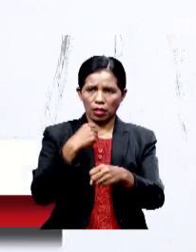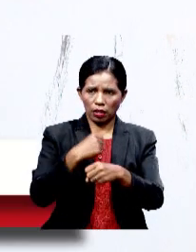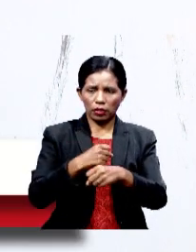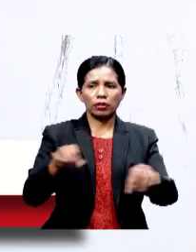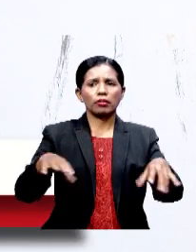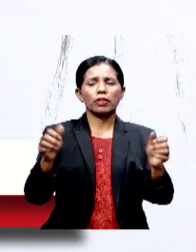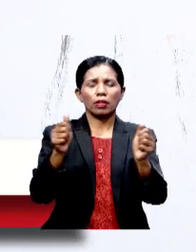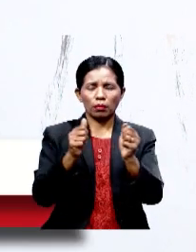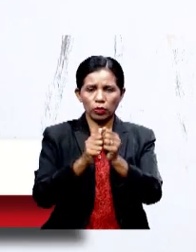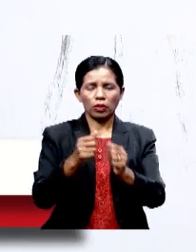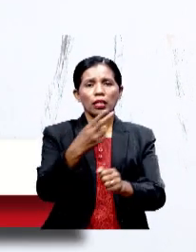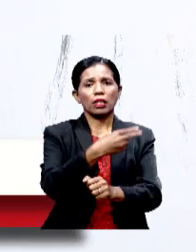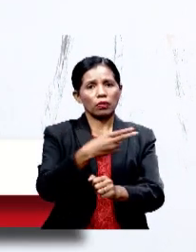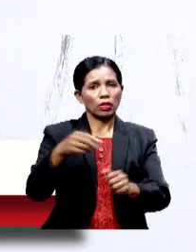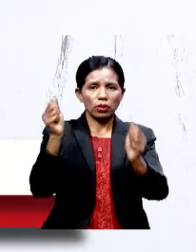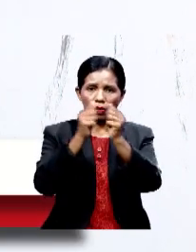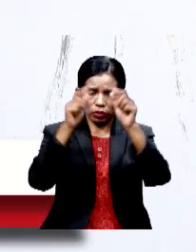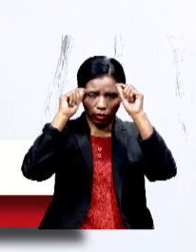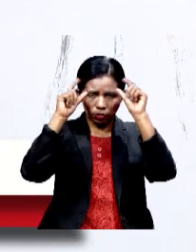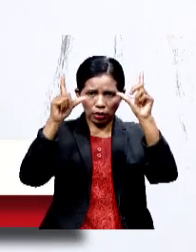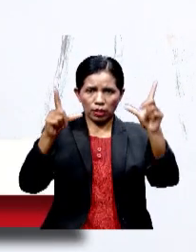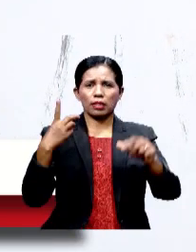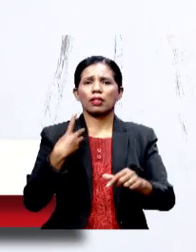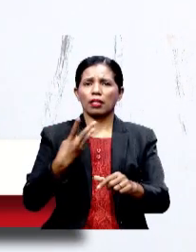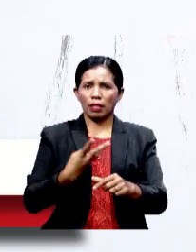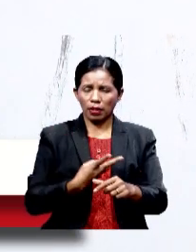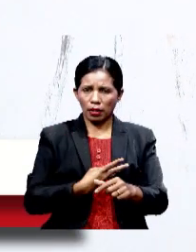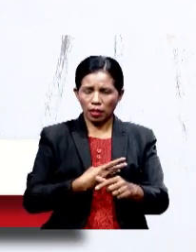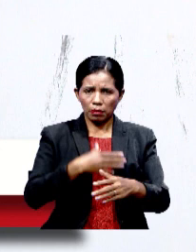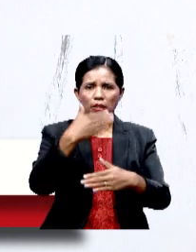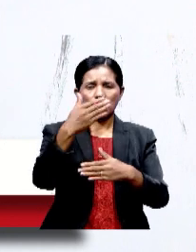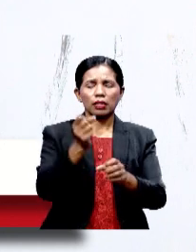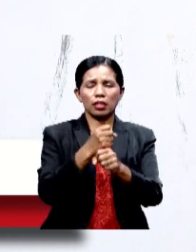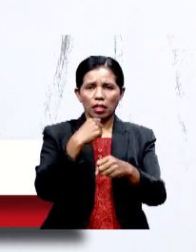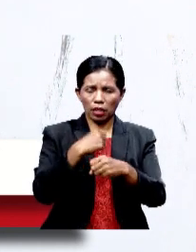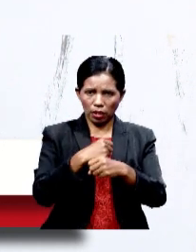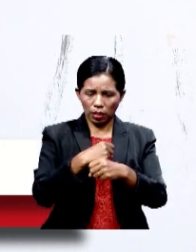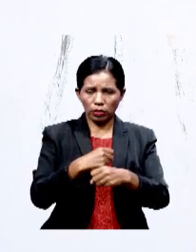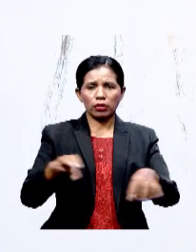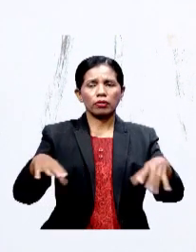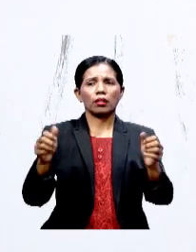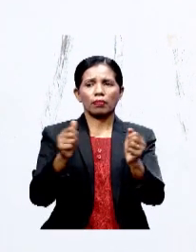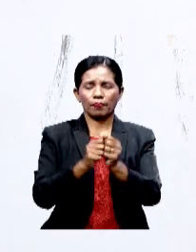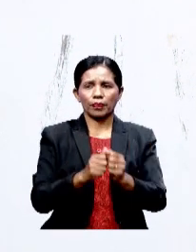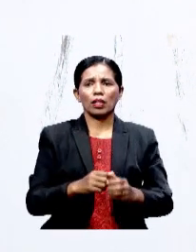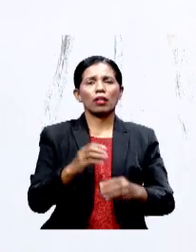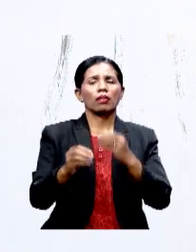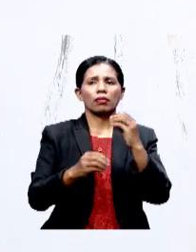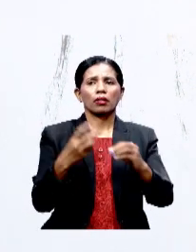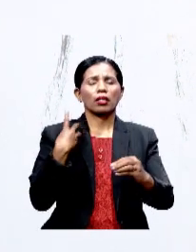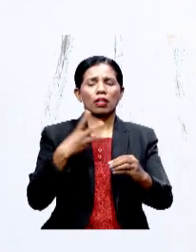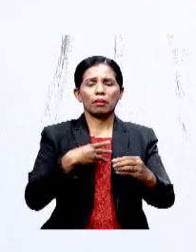kerjasama bilateral Indonesia dan Timor-Leste akan dilanjutkan pemerintahan yang baru. Ya, salah satunya memang